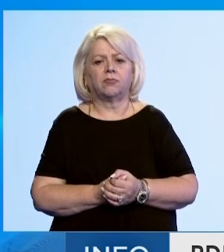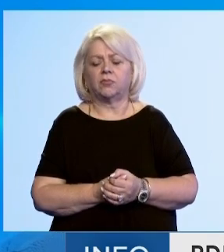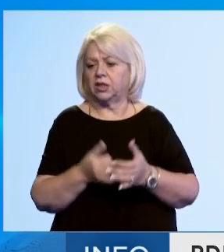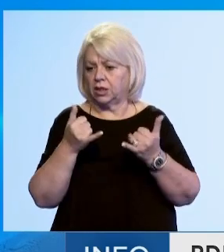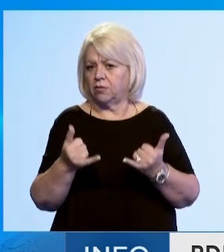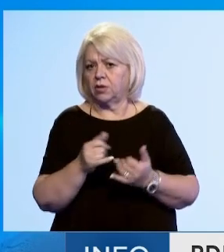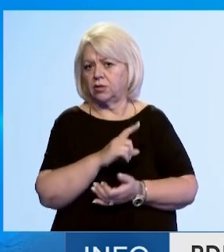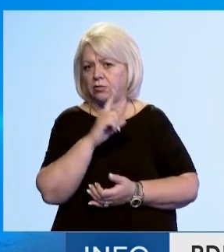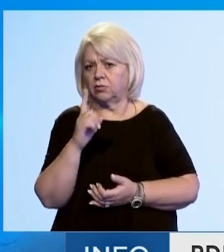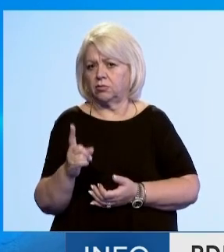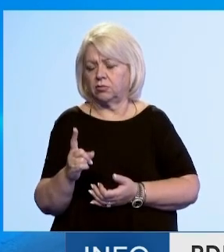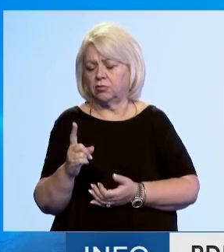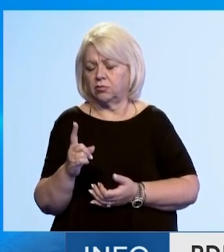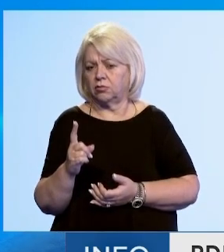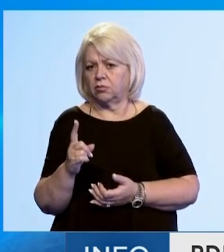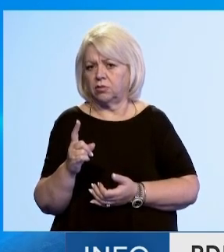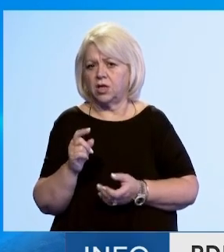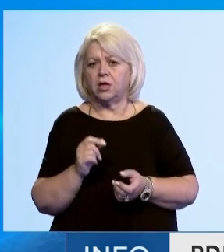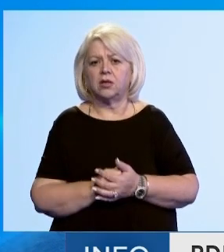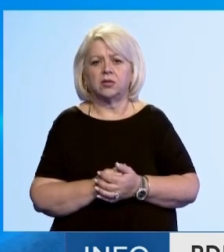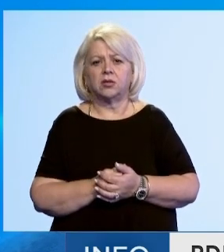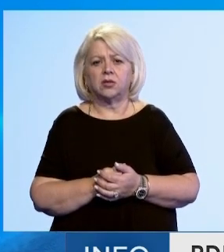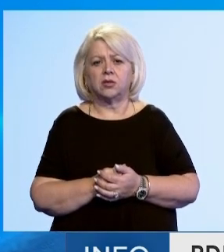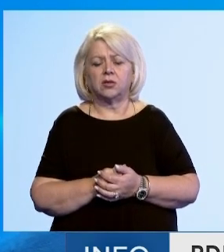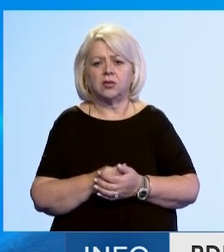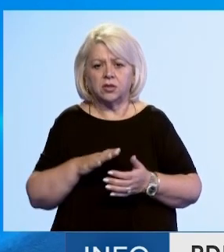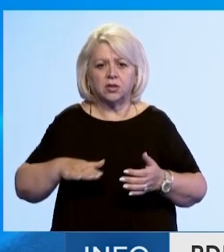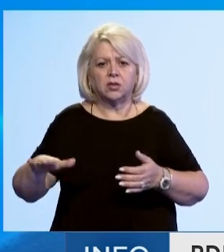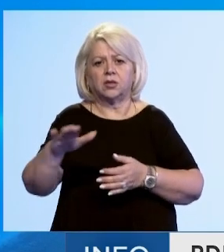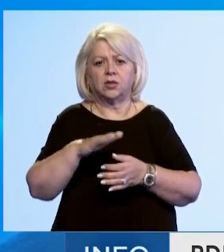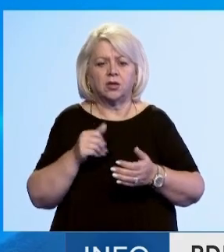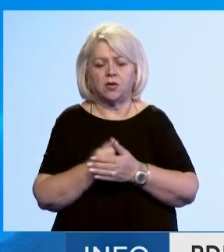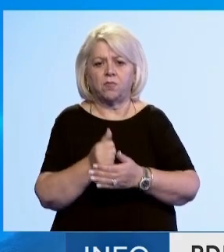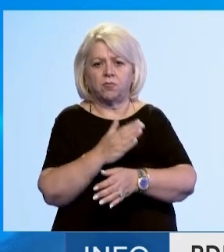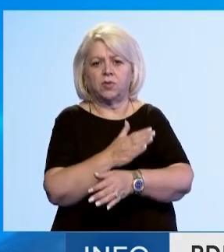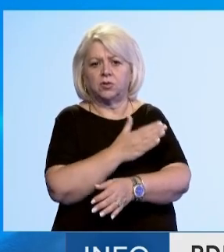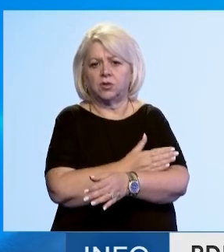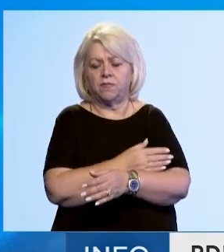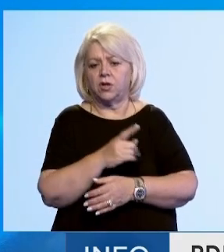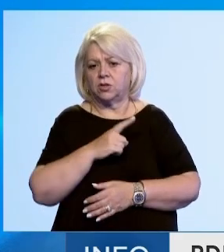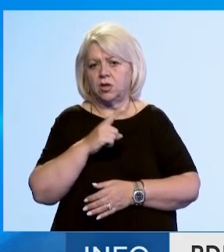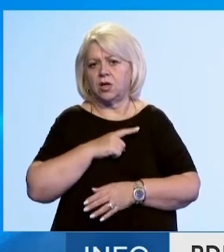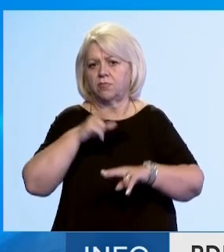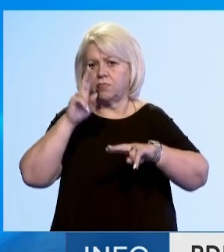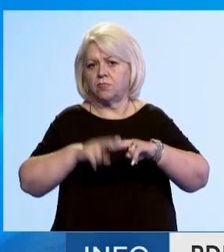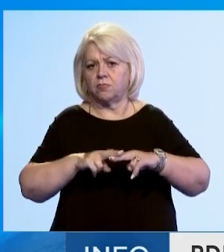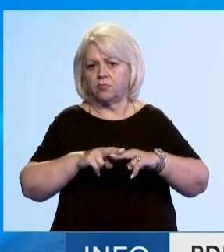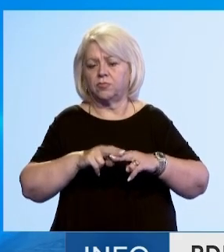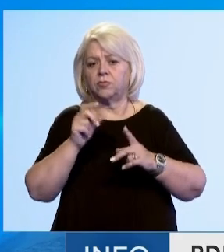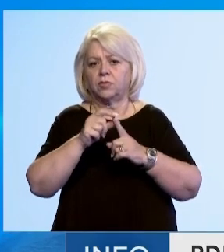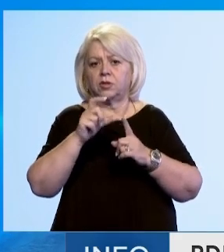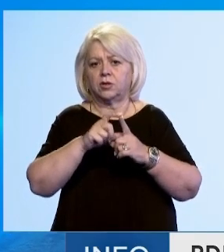tani në si degja dhe dëse edhe një legje që ndërë ka qenë i knoqën me drejtimin e dy drejtërive që kanë do drejtura